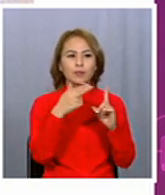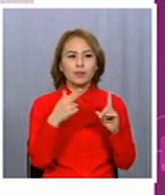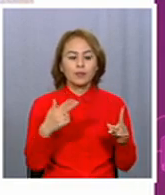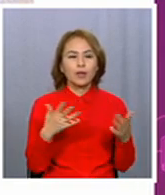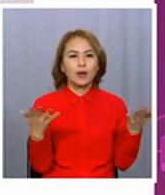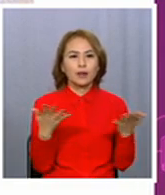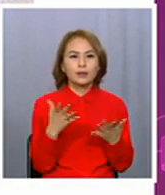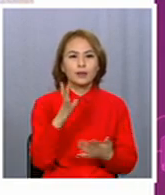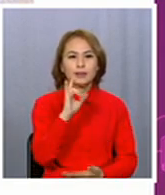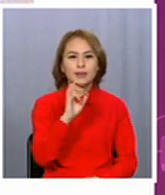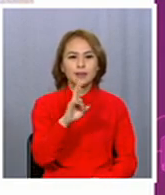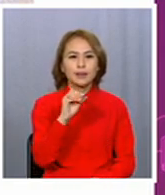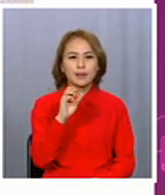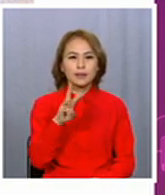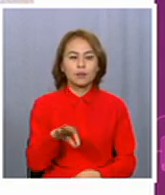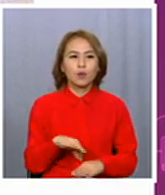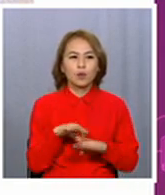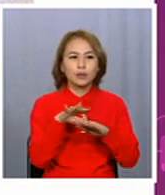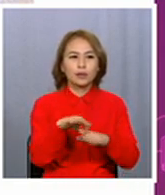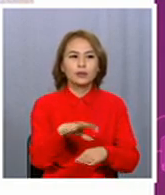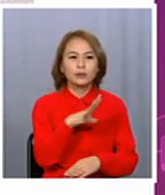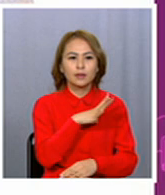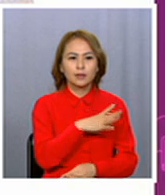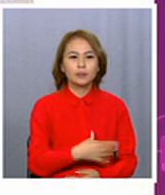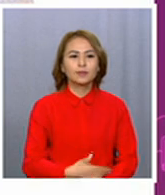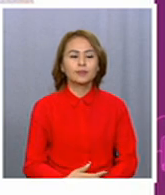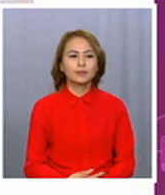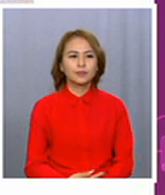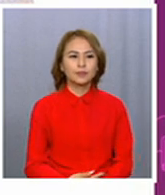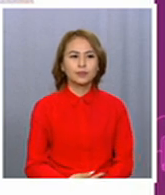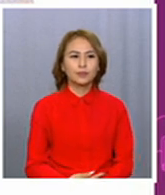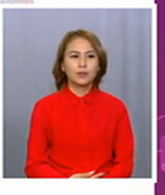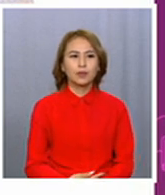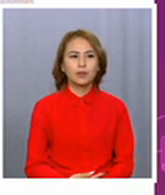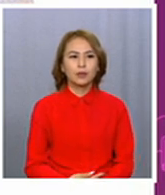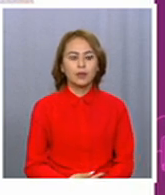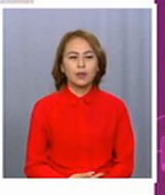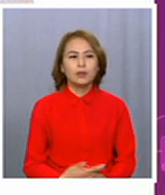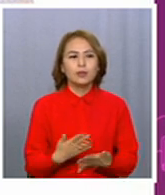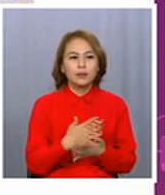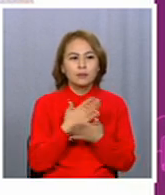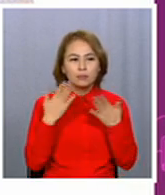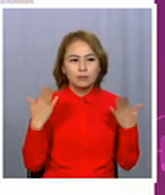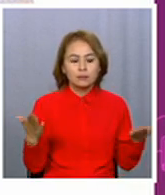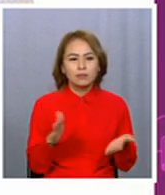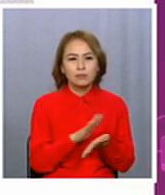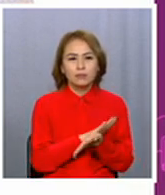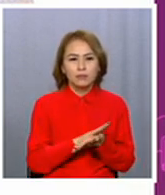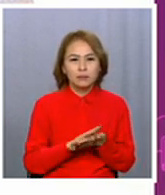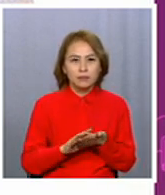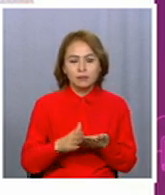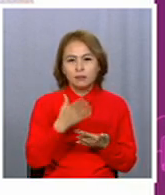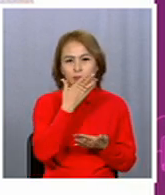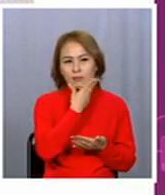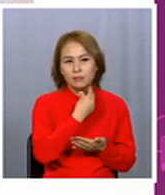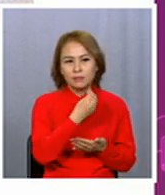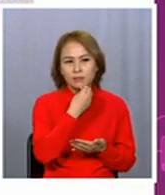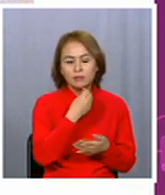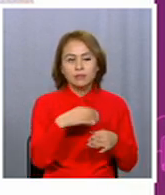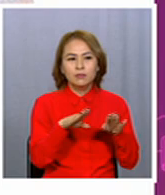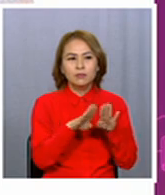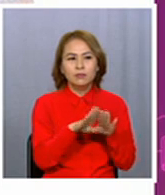сын есімдерді қолдандыңдар? Я, кең, таза, әдемі сын